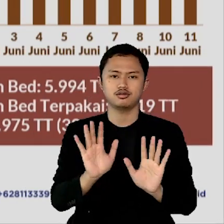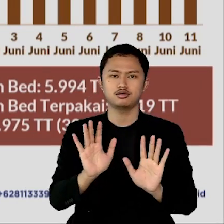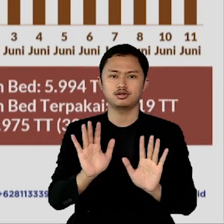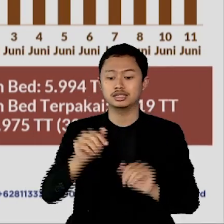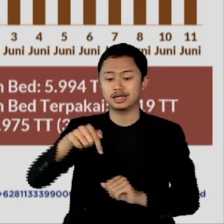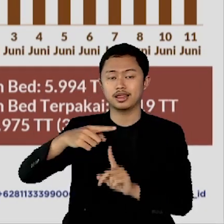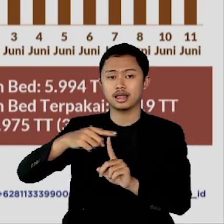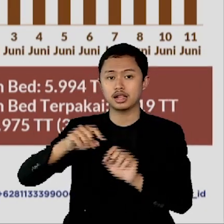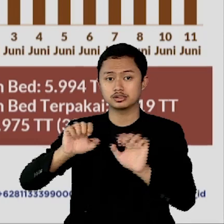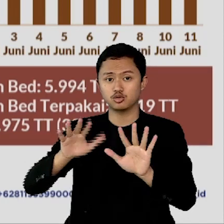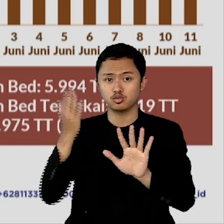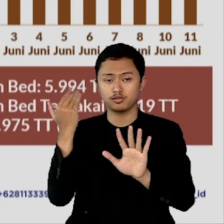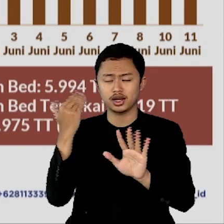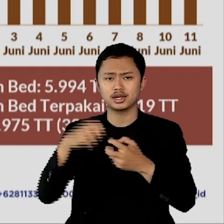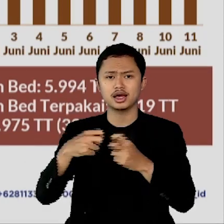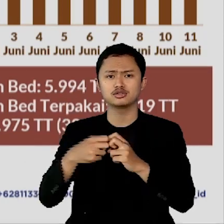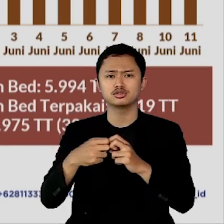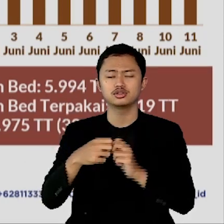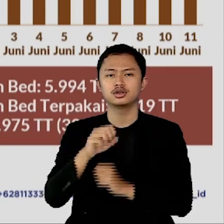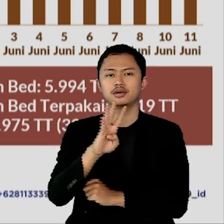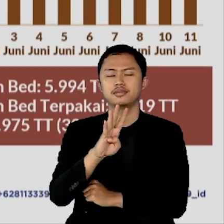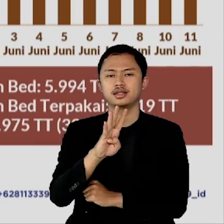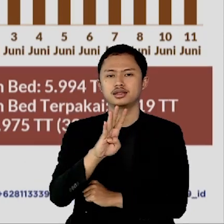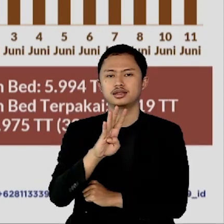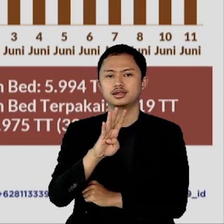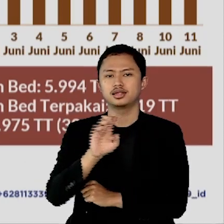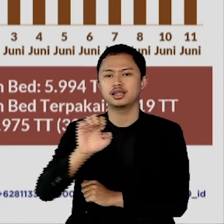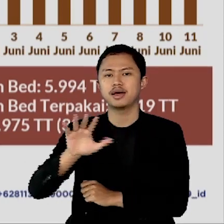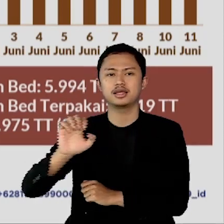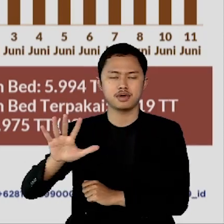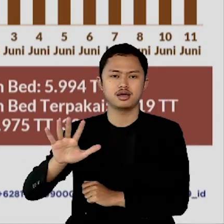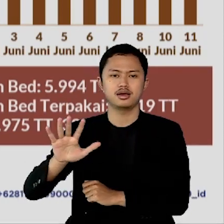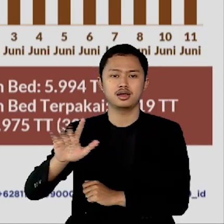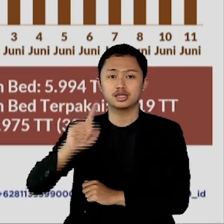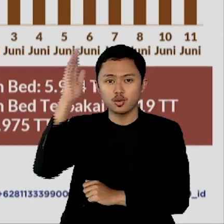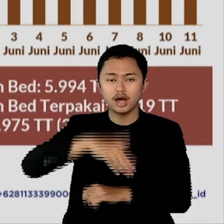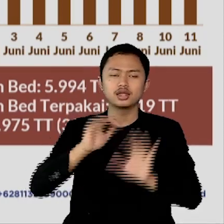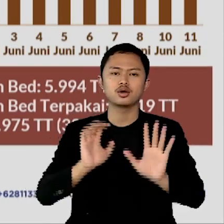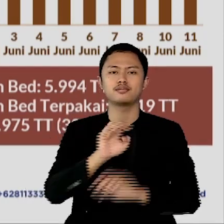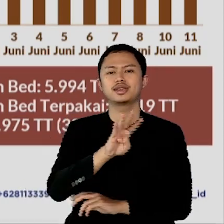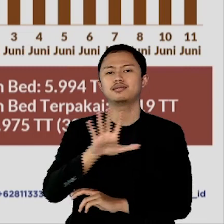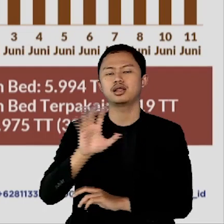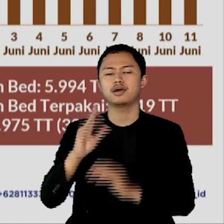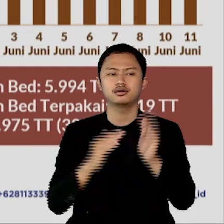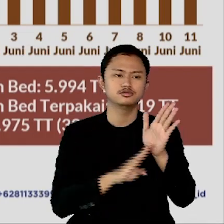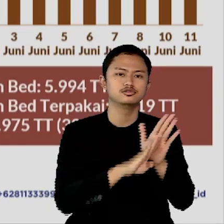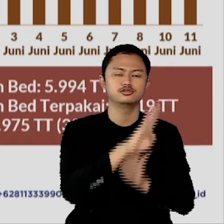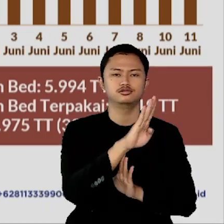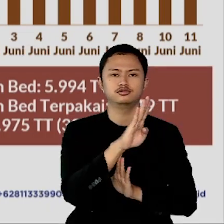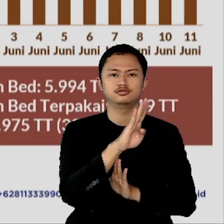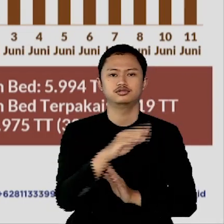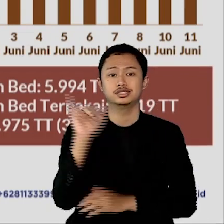Namun di tanggal 10 kemarin kasusnya bertambah 455 dalam satu hari Hai